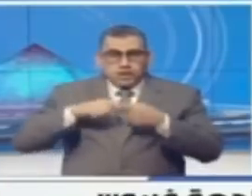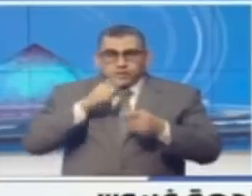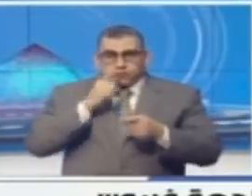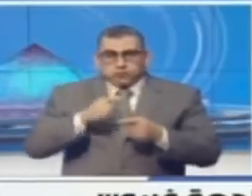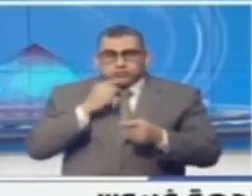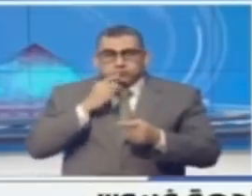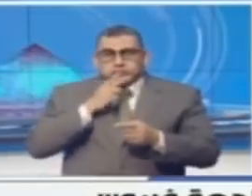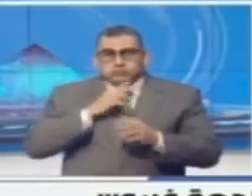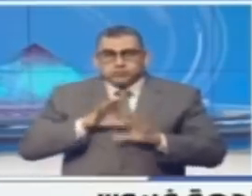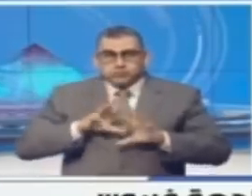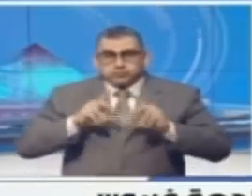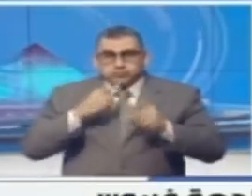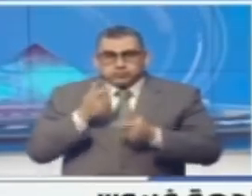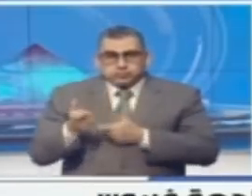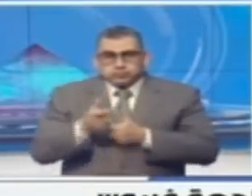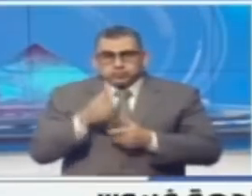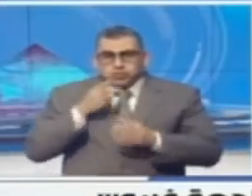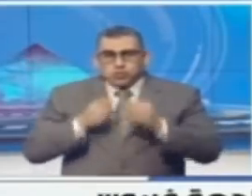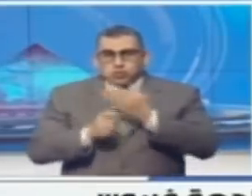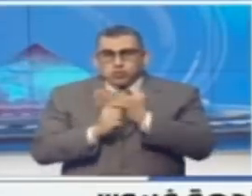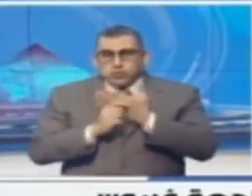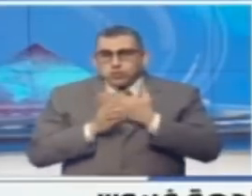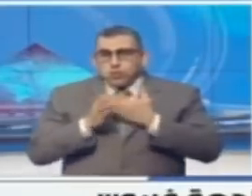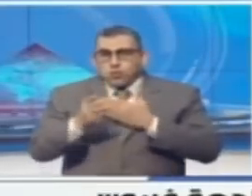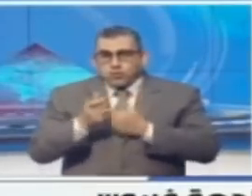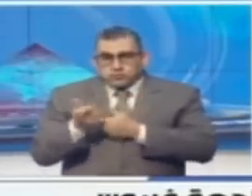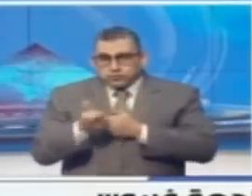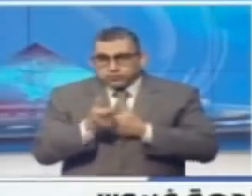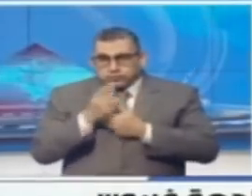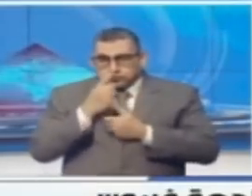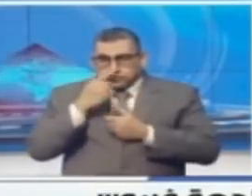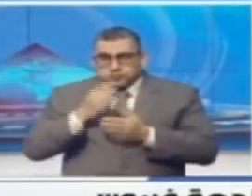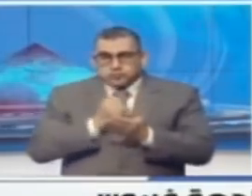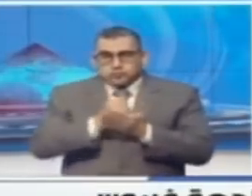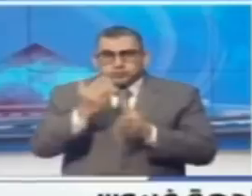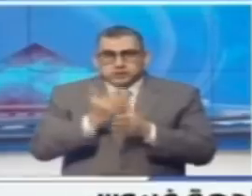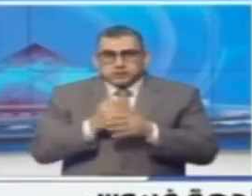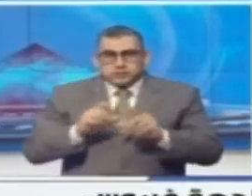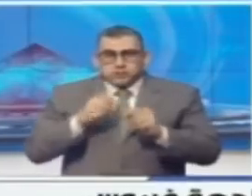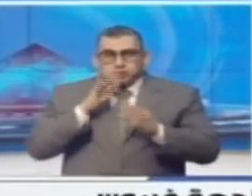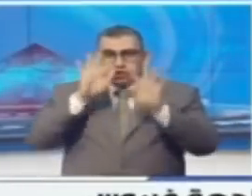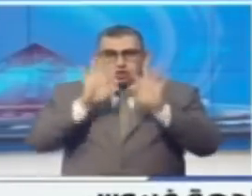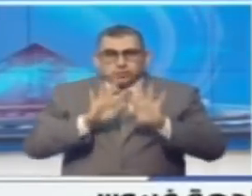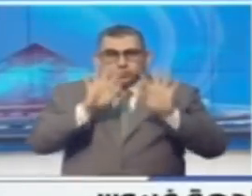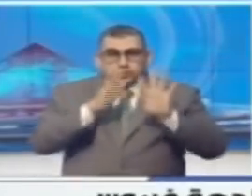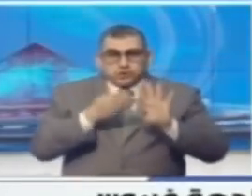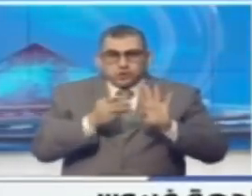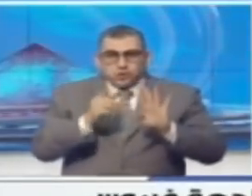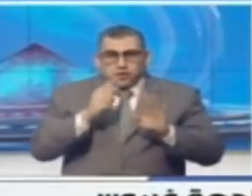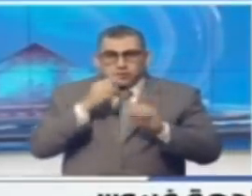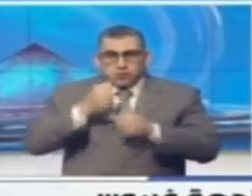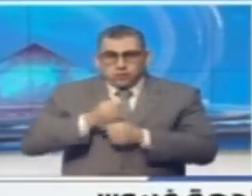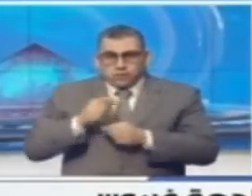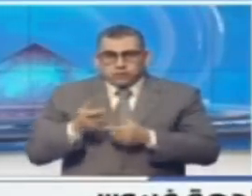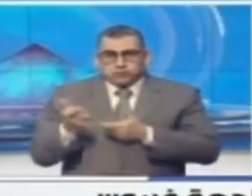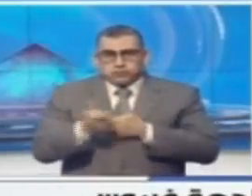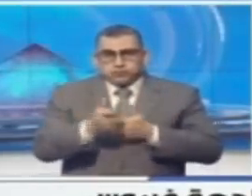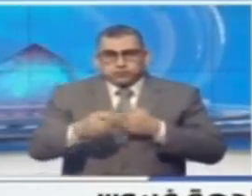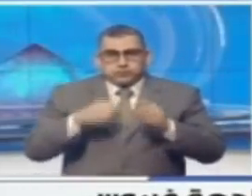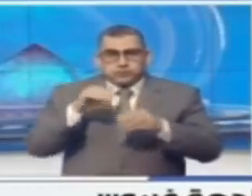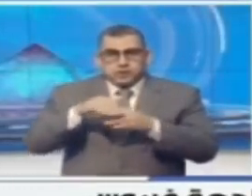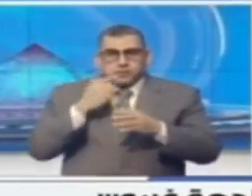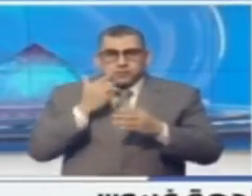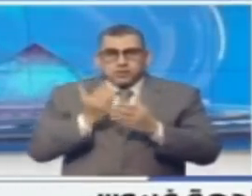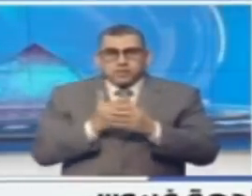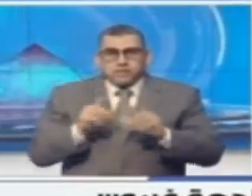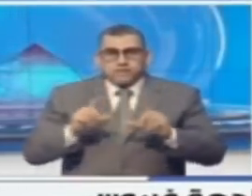وزارة النقل تطهير وتعقيم الأوتوبيسات كافة وشبابيك التذاكر وأماكن الانتظار، وذلك ضمن